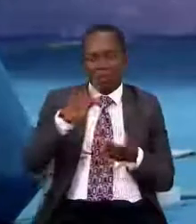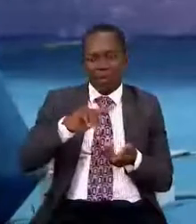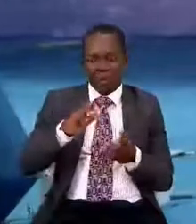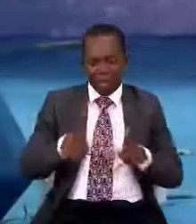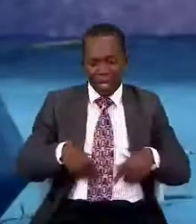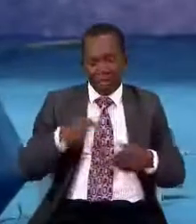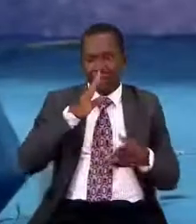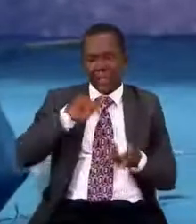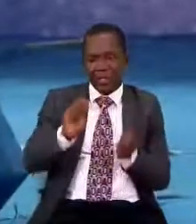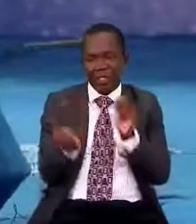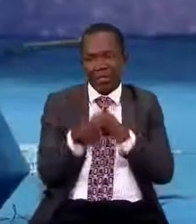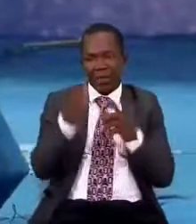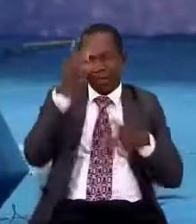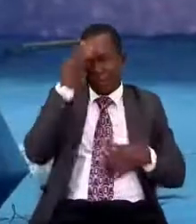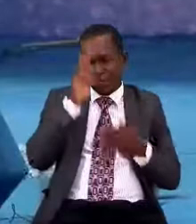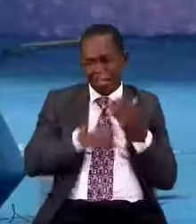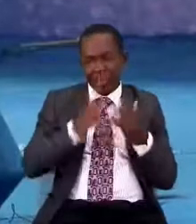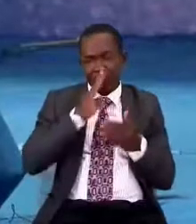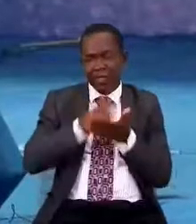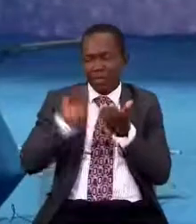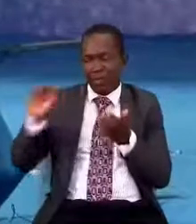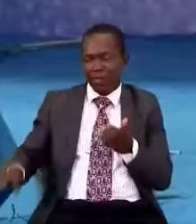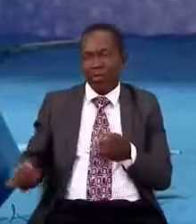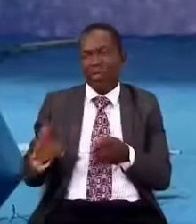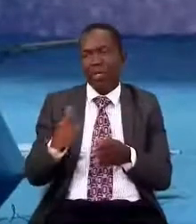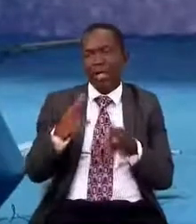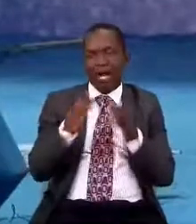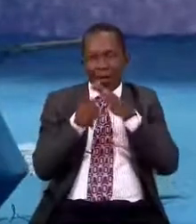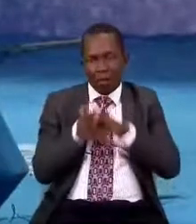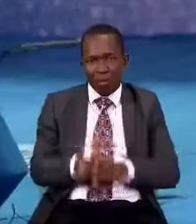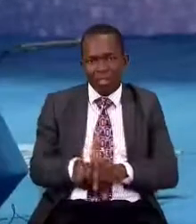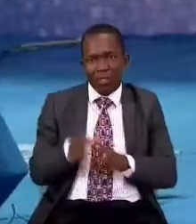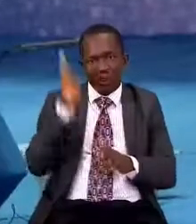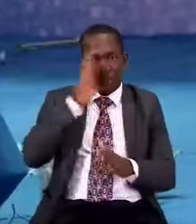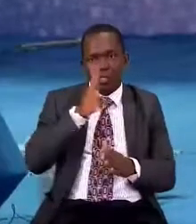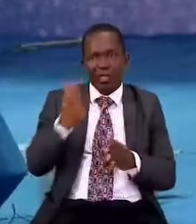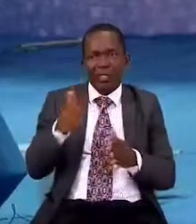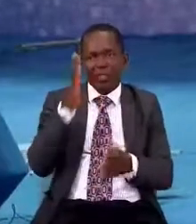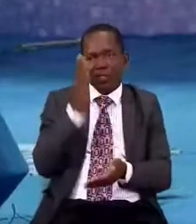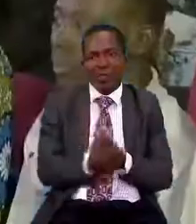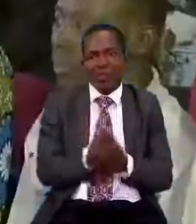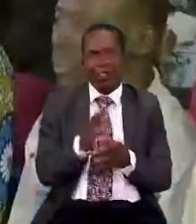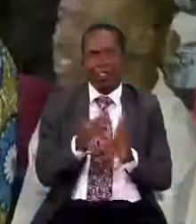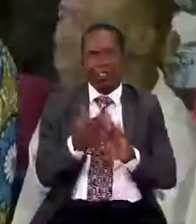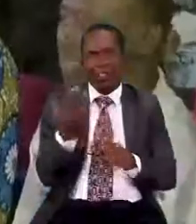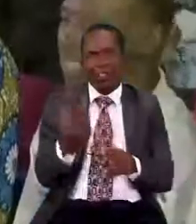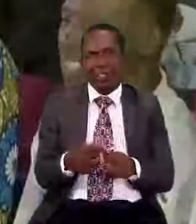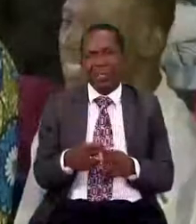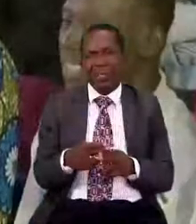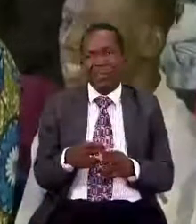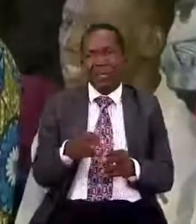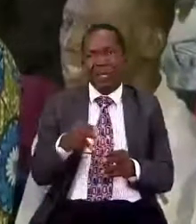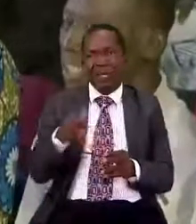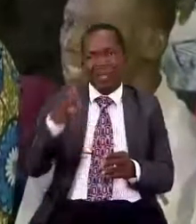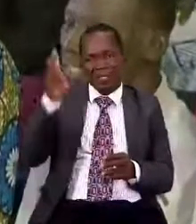Et dès qu'il vous sauve, Satan va dire, et tu es sauvé? Je vais te pourchasser,